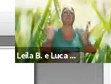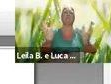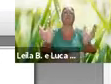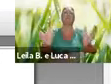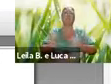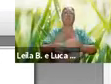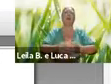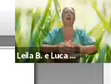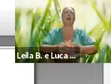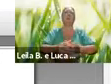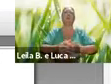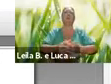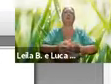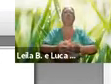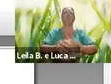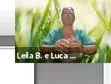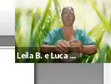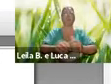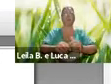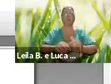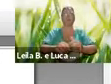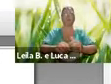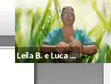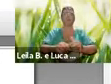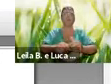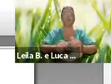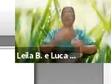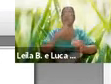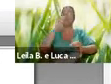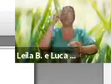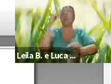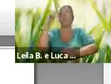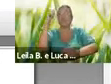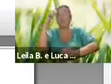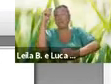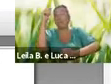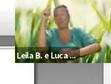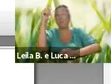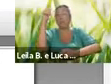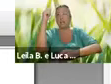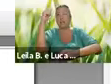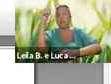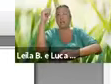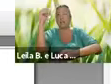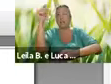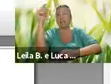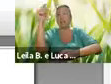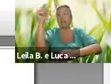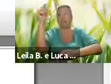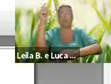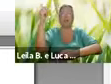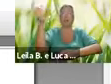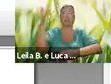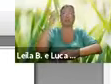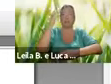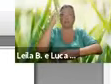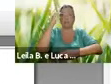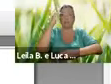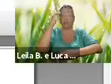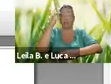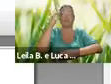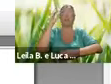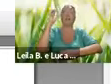ampia espansione allo studio delle sue combinazioni. Vedi che cosa ha ragionato Andrea Luiz? Ha